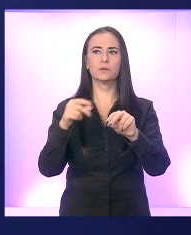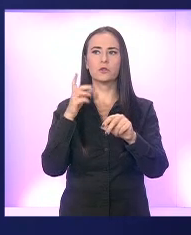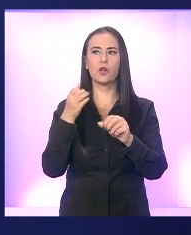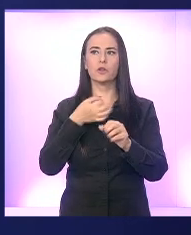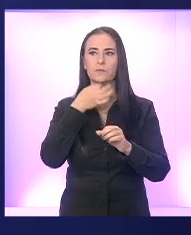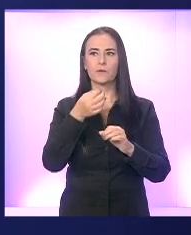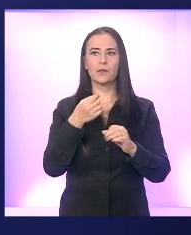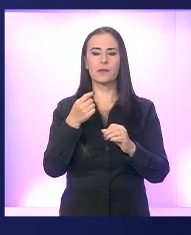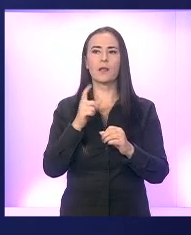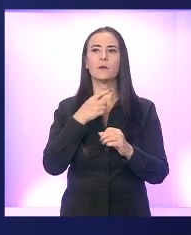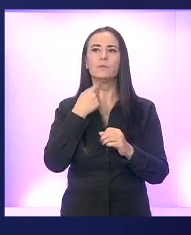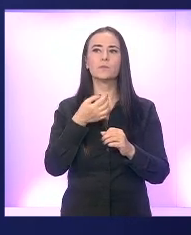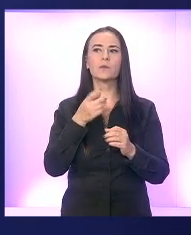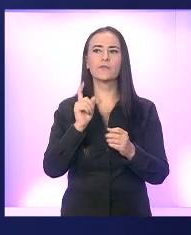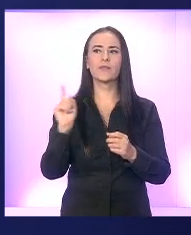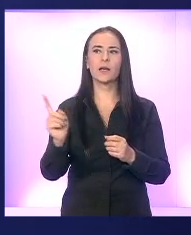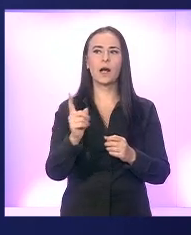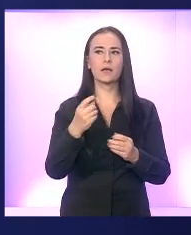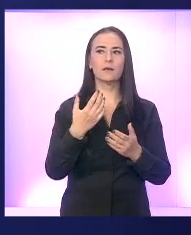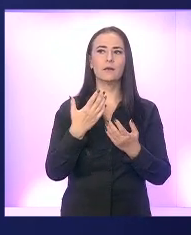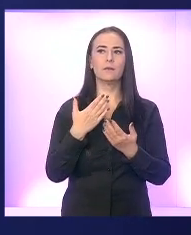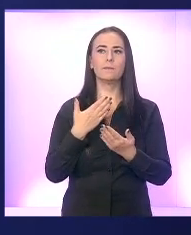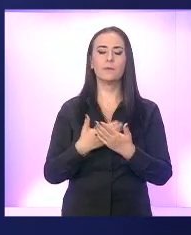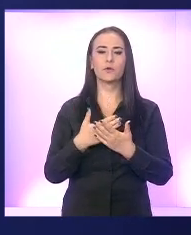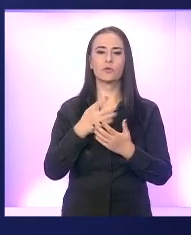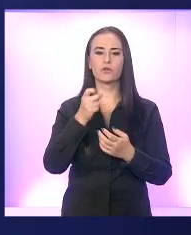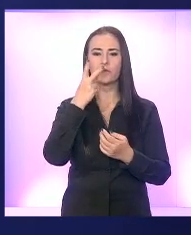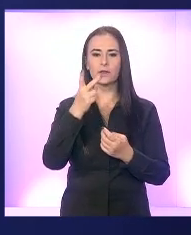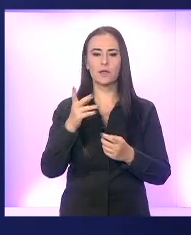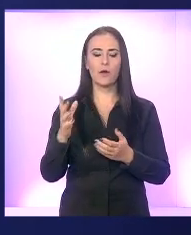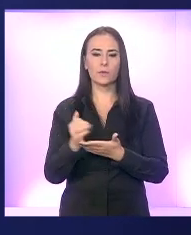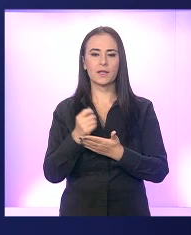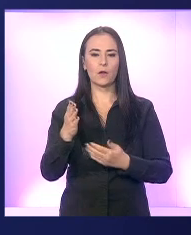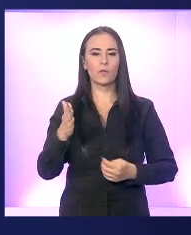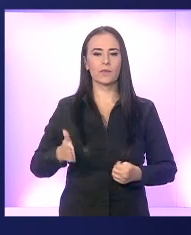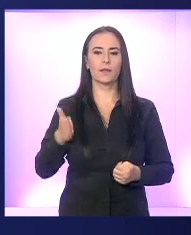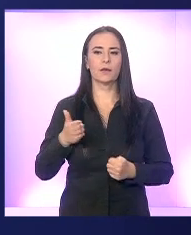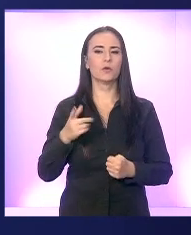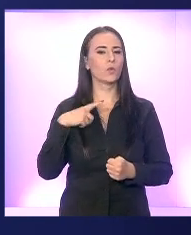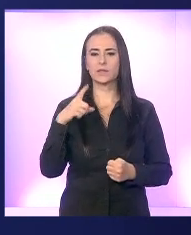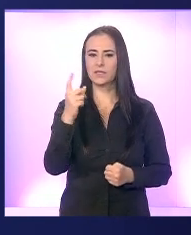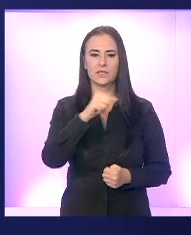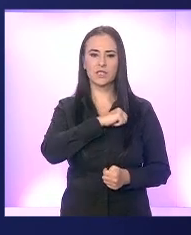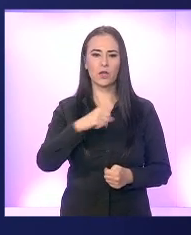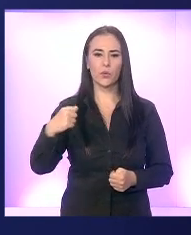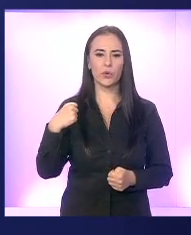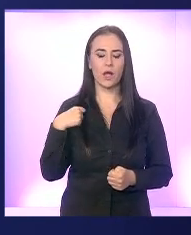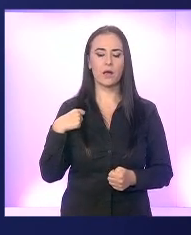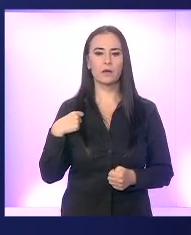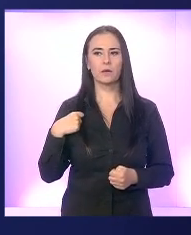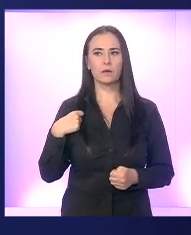zonă. Vreo speranță pentru cei care vor să meargă în acea direcție cu trenul? Nu este singura